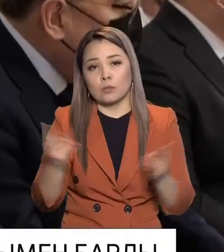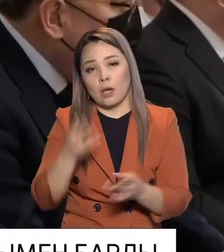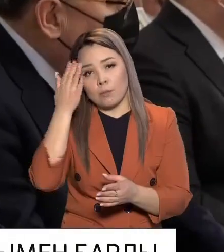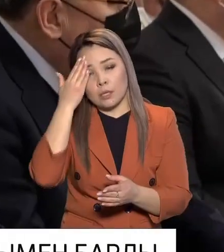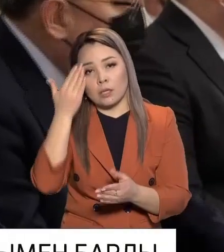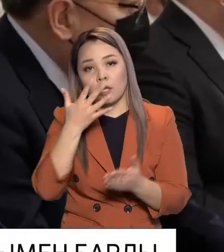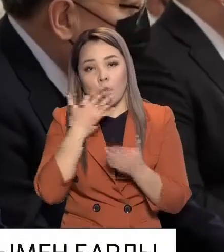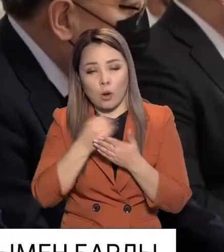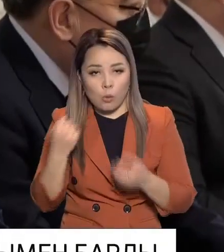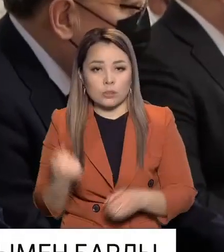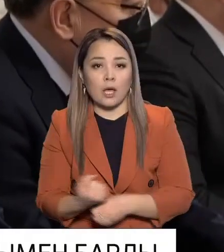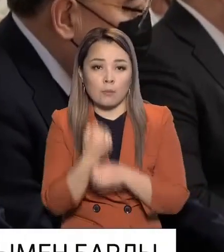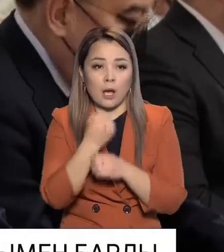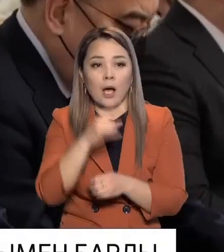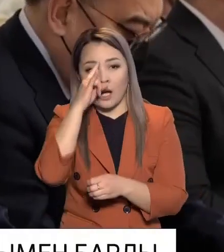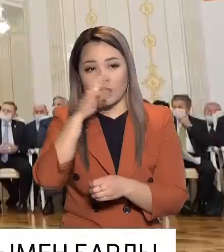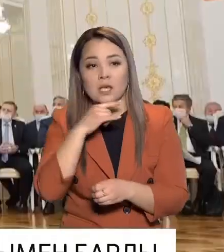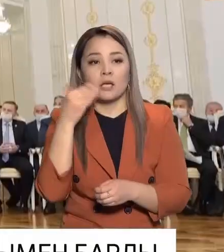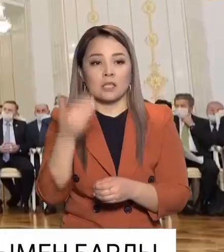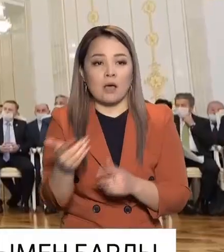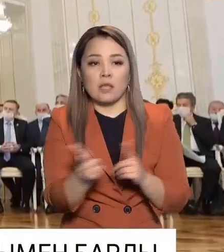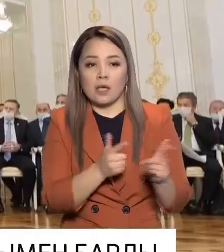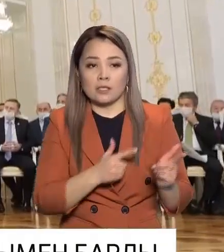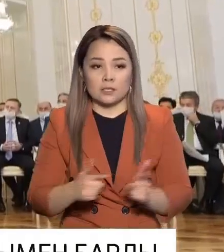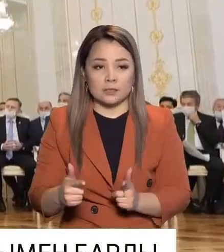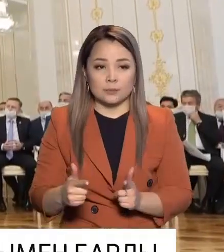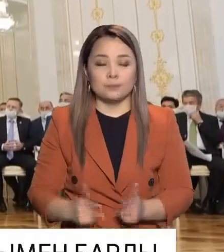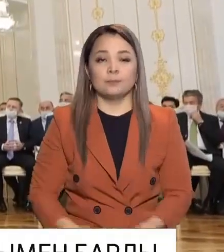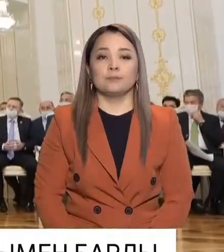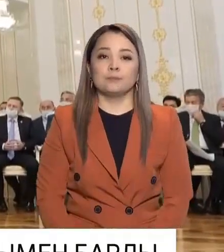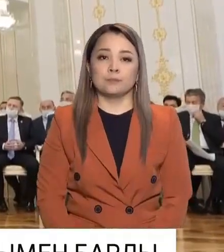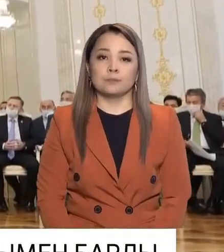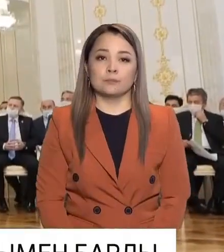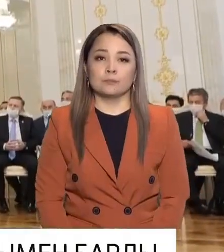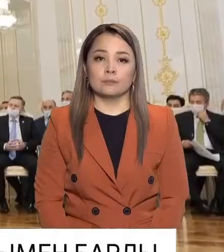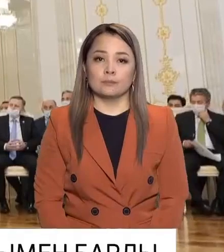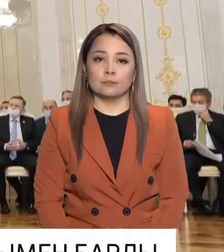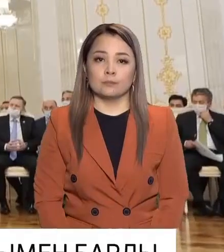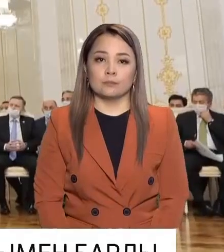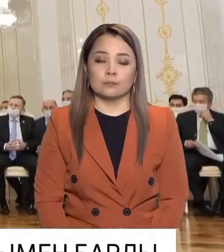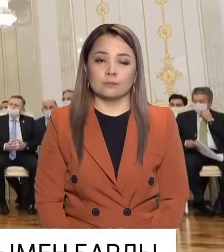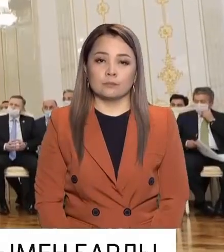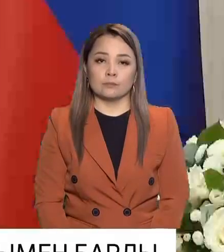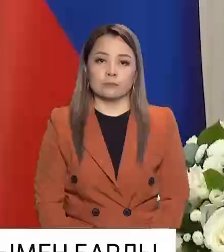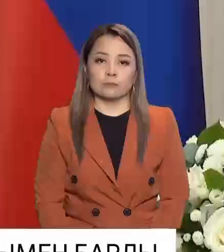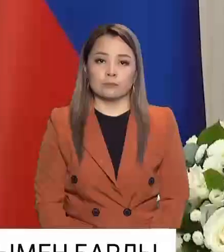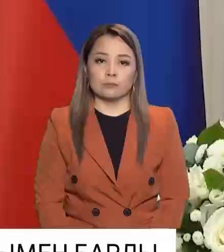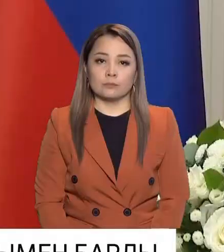пікіріңізді қолдаймын. Қазақстан бұған дайын.